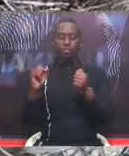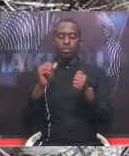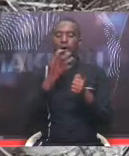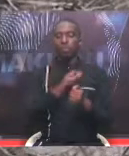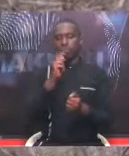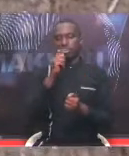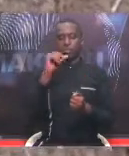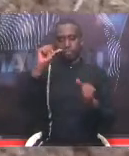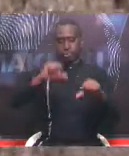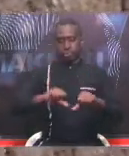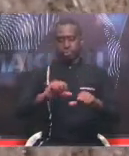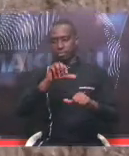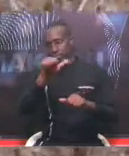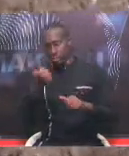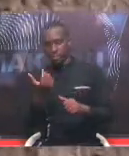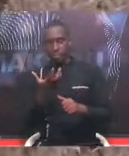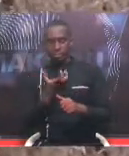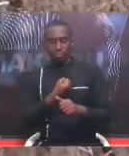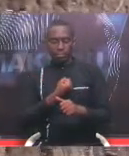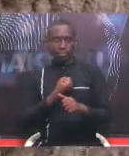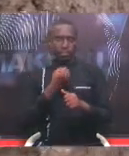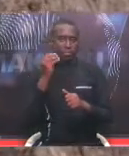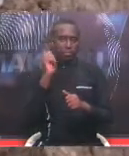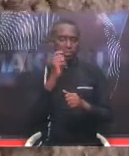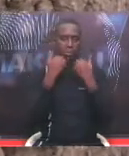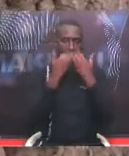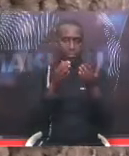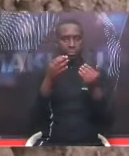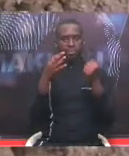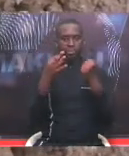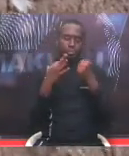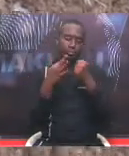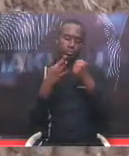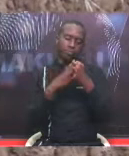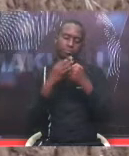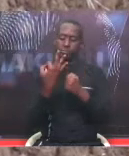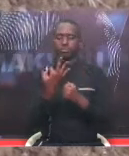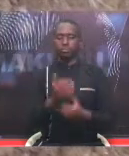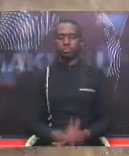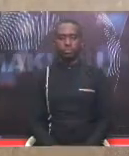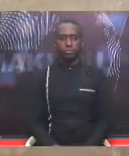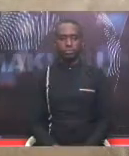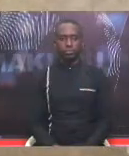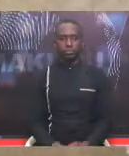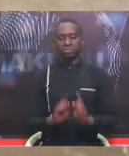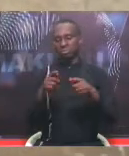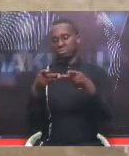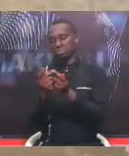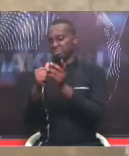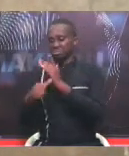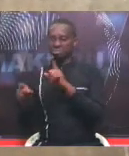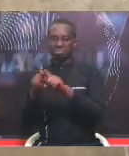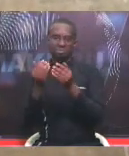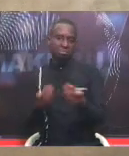ni mu gihe ingo zitagira ubwiherero zo zigera kuri 96. Ngenda nyina wo mbonye niroha ungirimpuwe nkituma